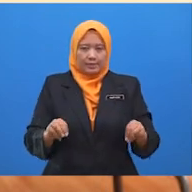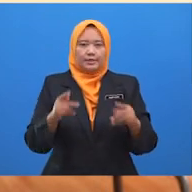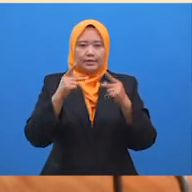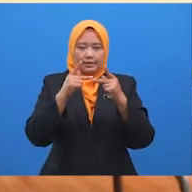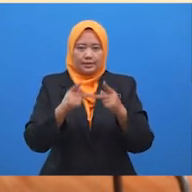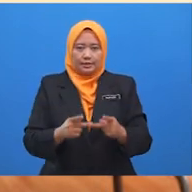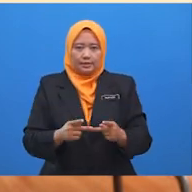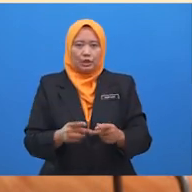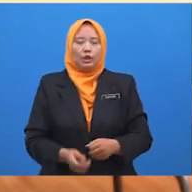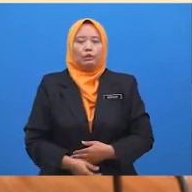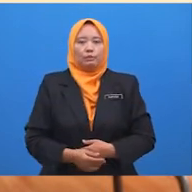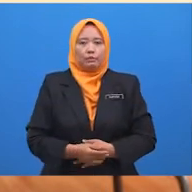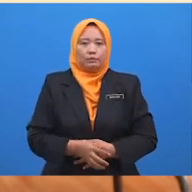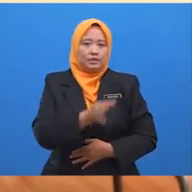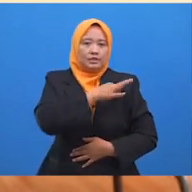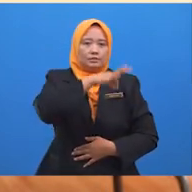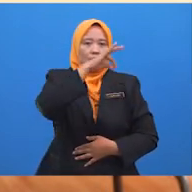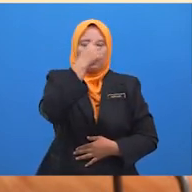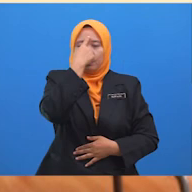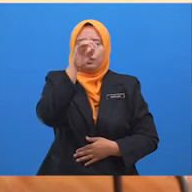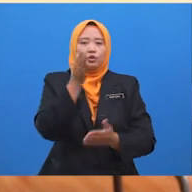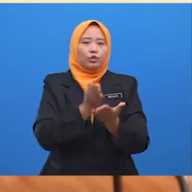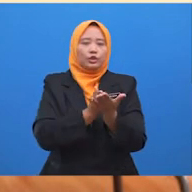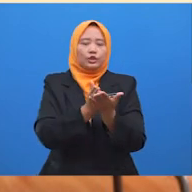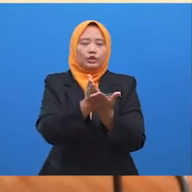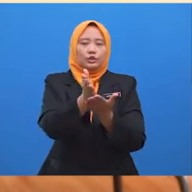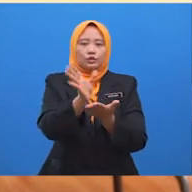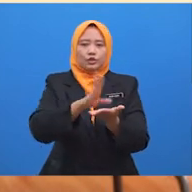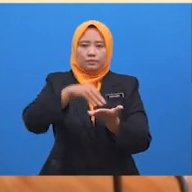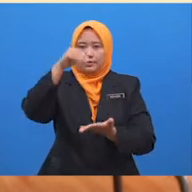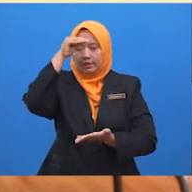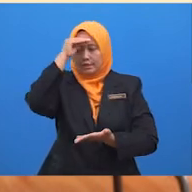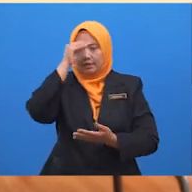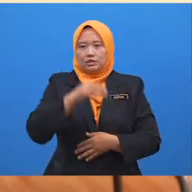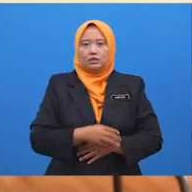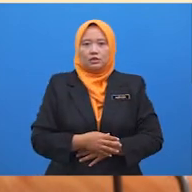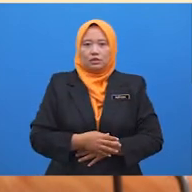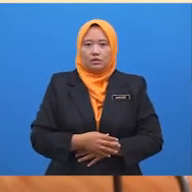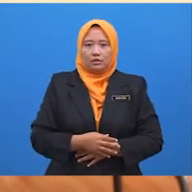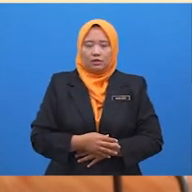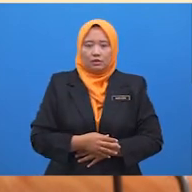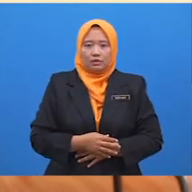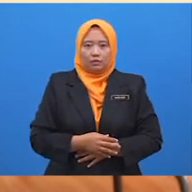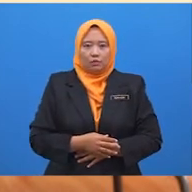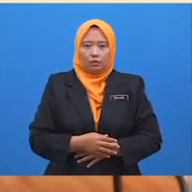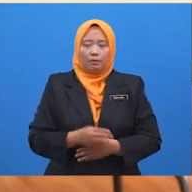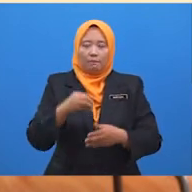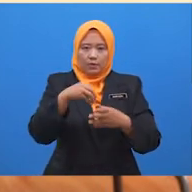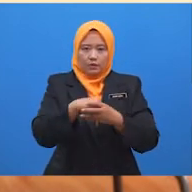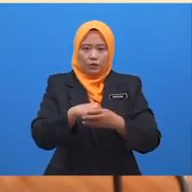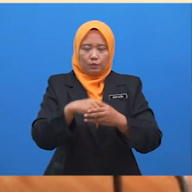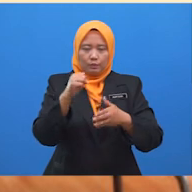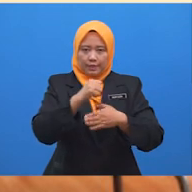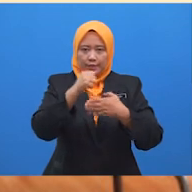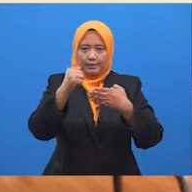kekal bersemangat untuk meneruskan pembelajaran pada peringkat penyelesaian